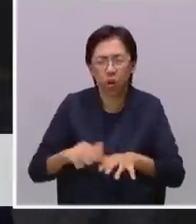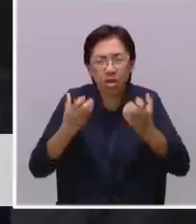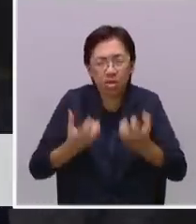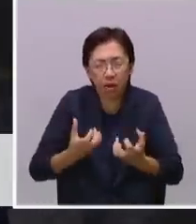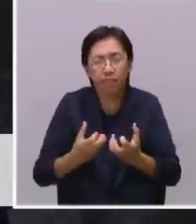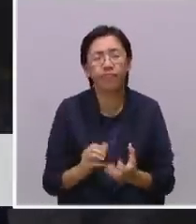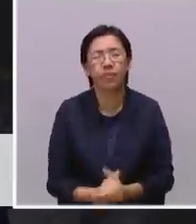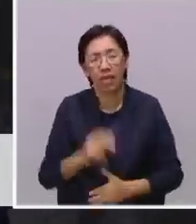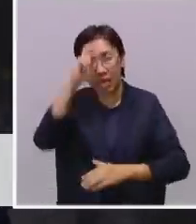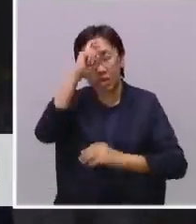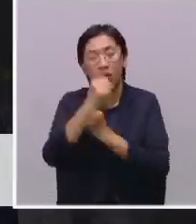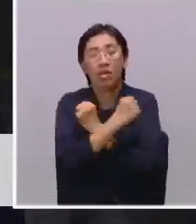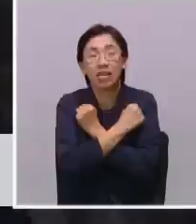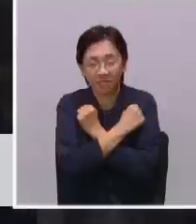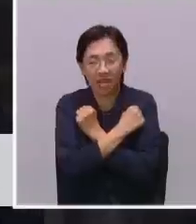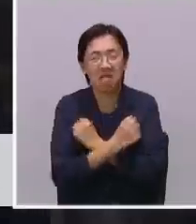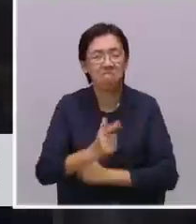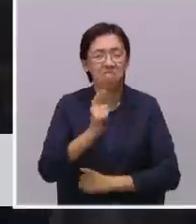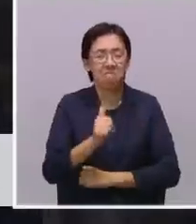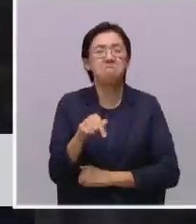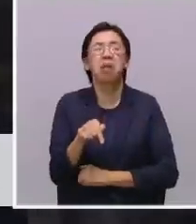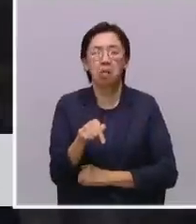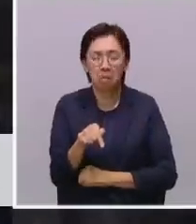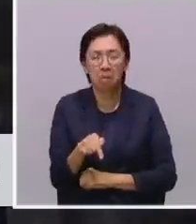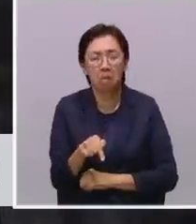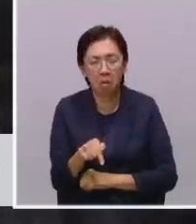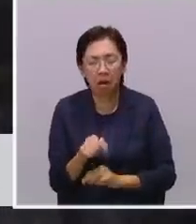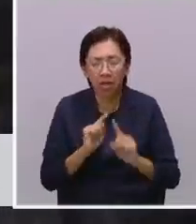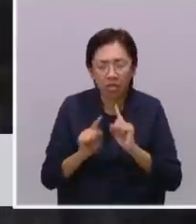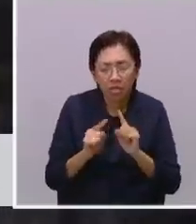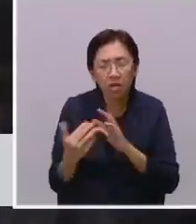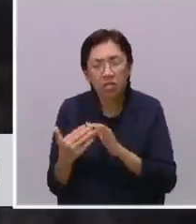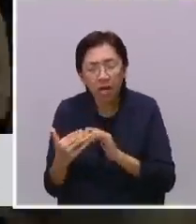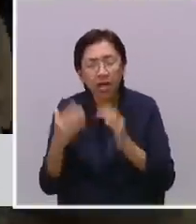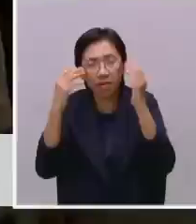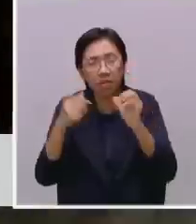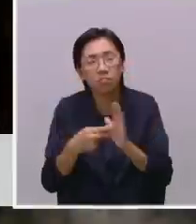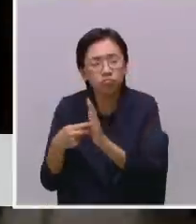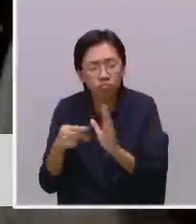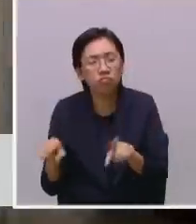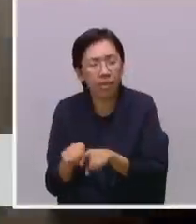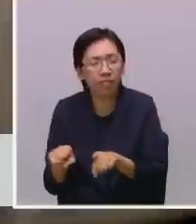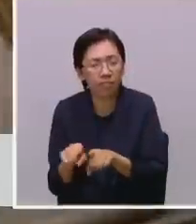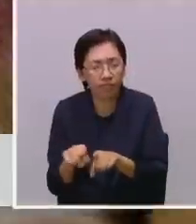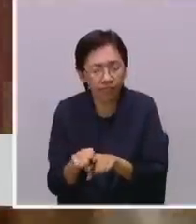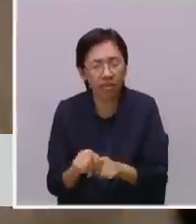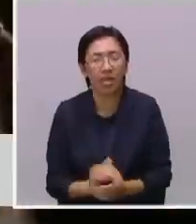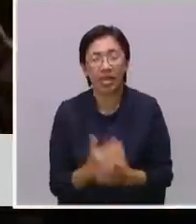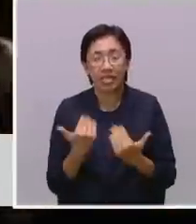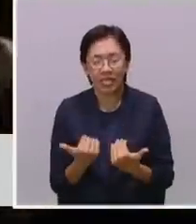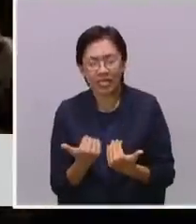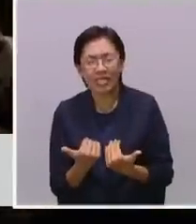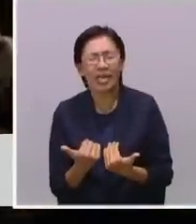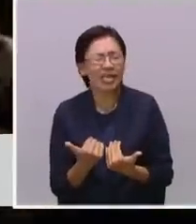ค่ะซึ่งเป็นพี่ใหญ่ของสันนิบาตอาหรับอีกประเทศนึงก็กลับมาติดต่อสื่อสารกับนายอาซาแล้วเช่นเดียวกันนะคะโดยทั้ง 2ชาติ